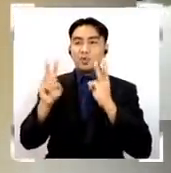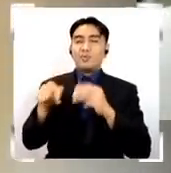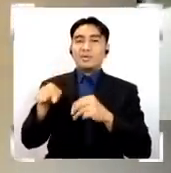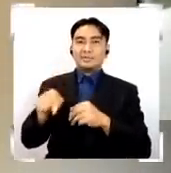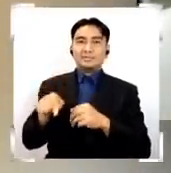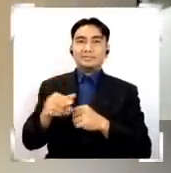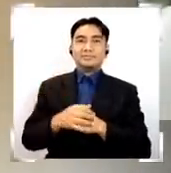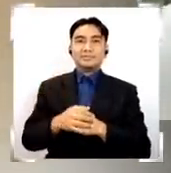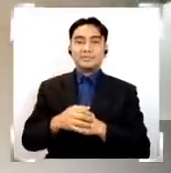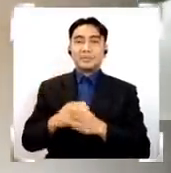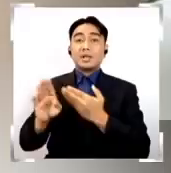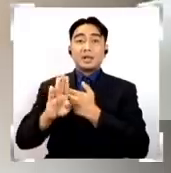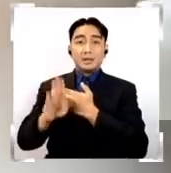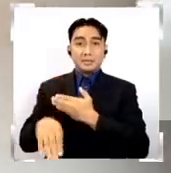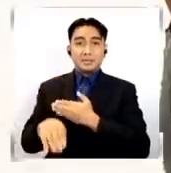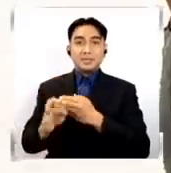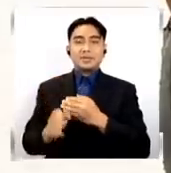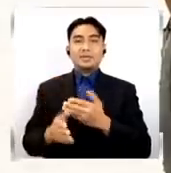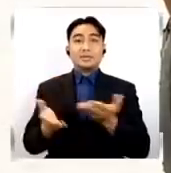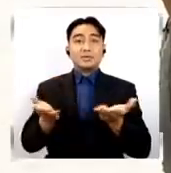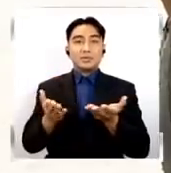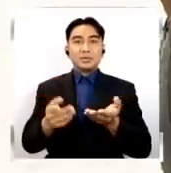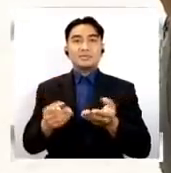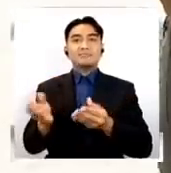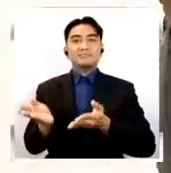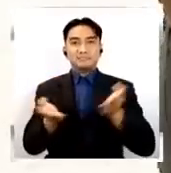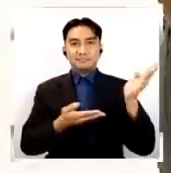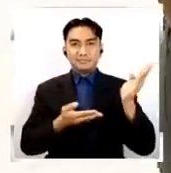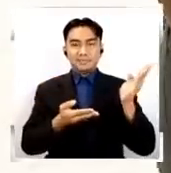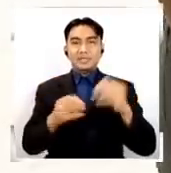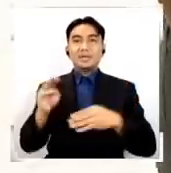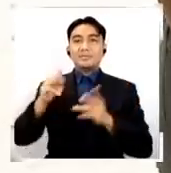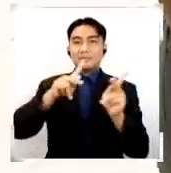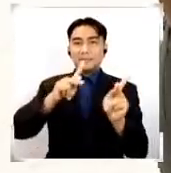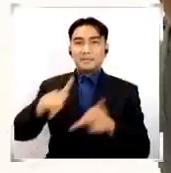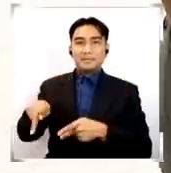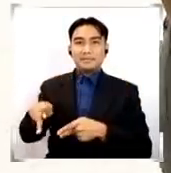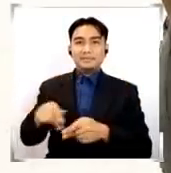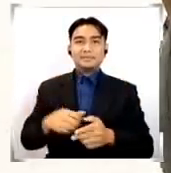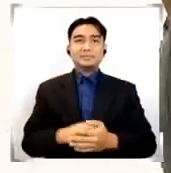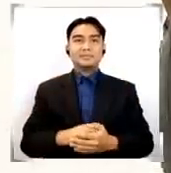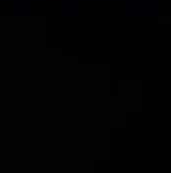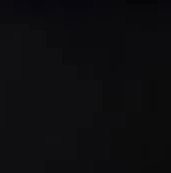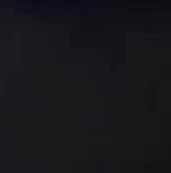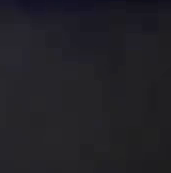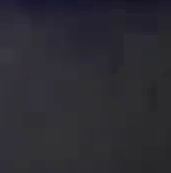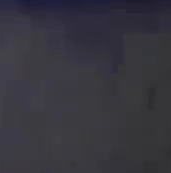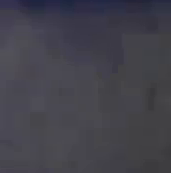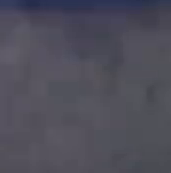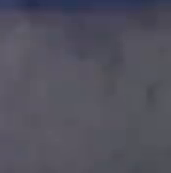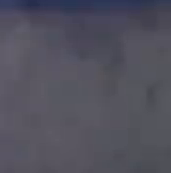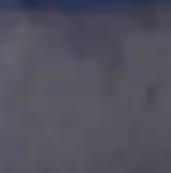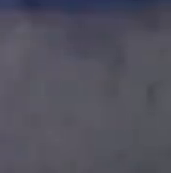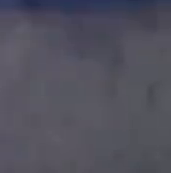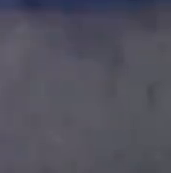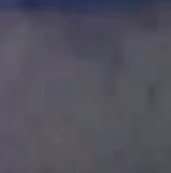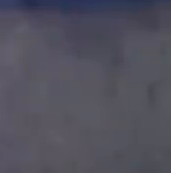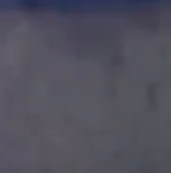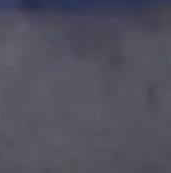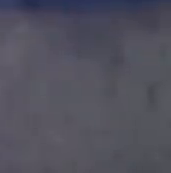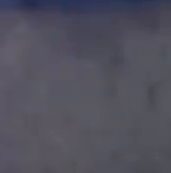natural habitat sa Palawan. Ako si Marisol Abdurrahman, ang inyong saksi. Mga